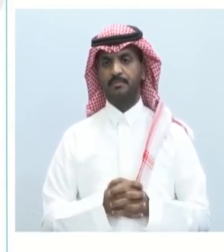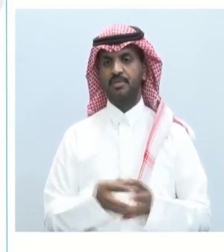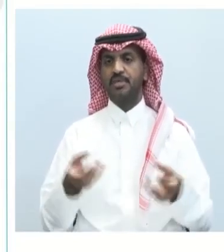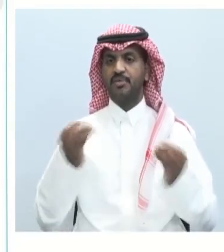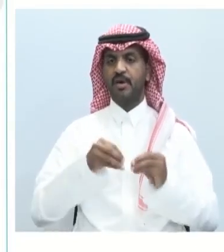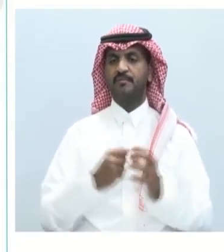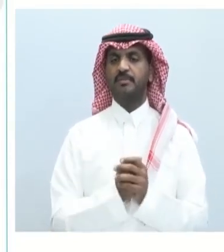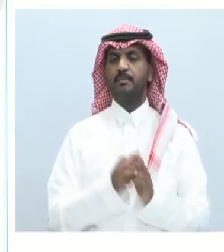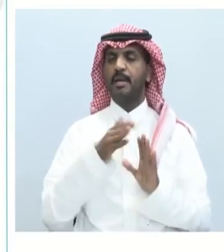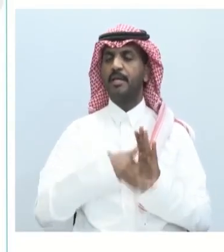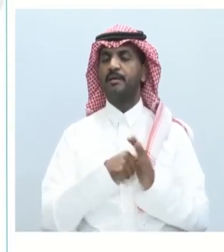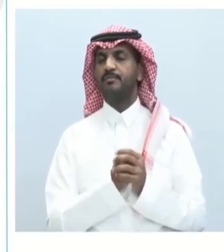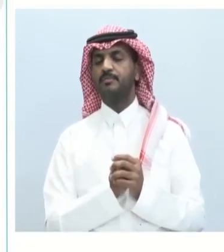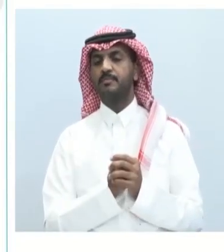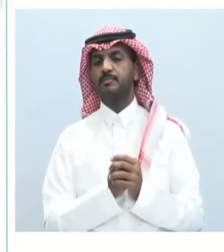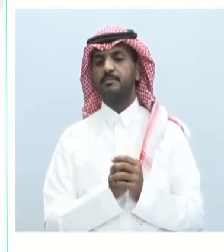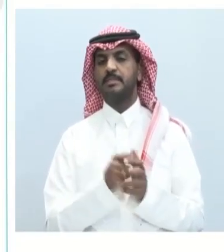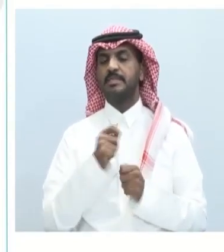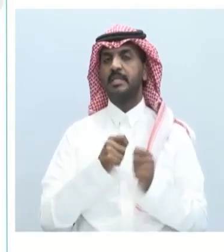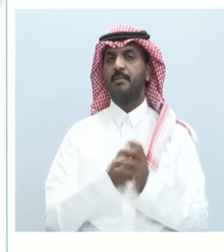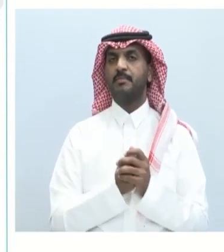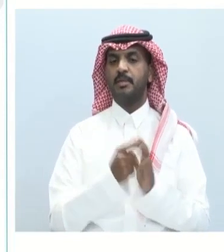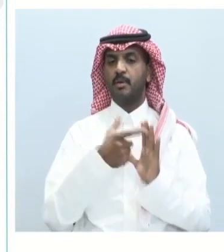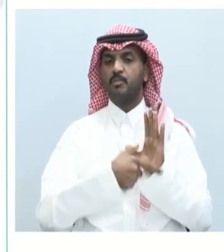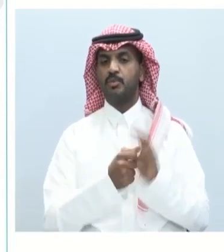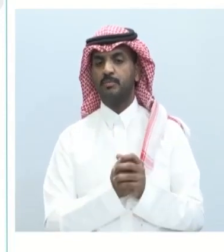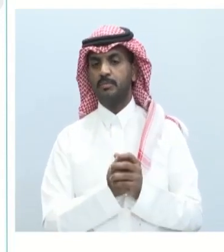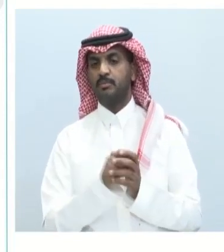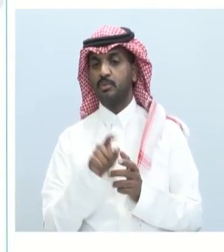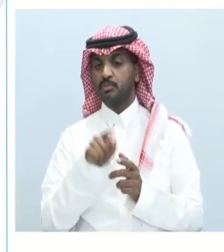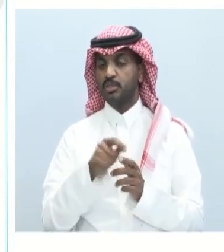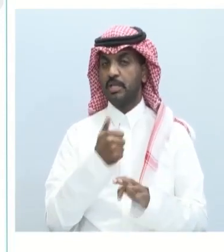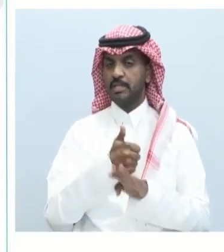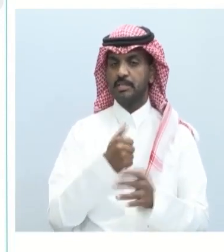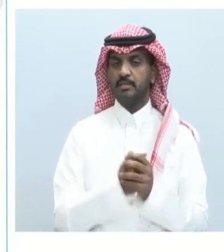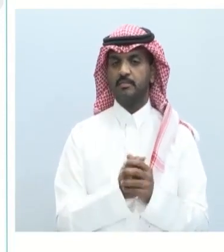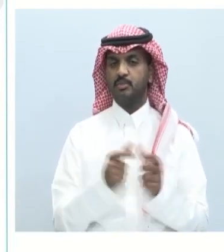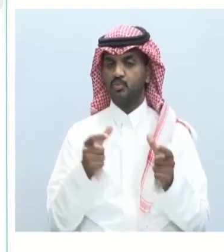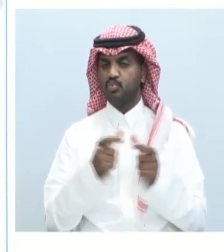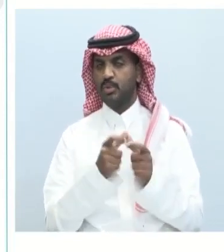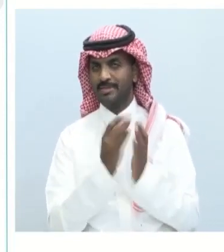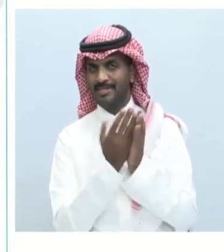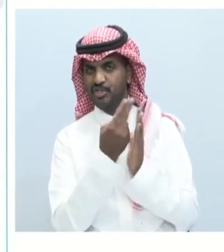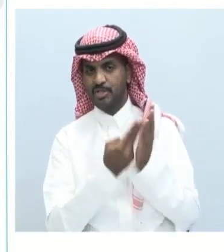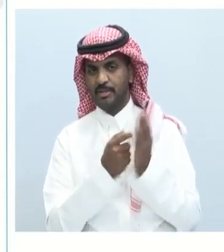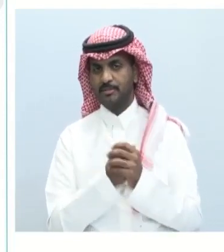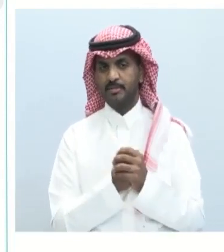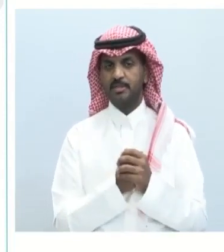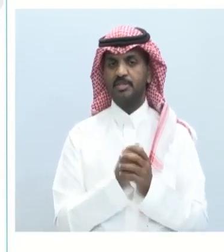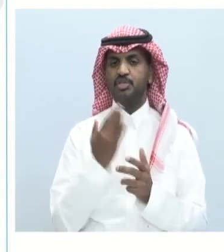لاضافه بيانات في الجدول باستخدام النموذج من علامه تبويب الشريط الرئيسي ايضا في مجموعه سجلات نضغط على